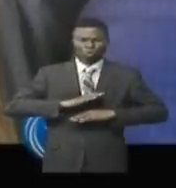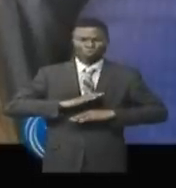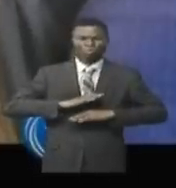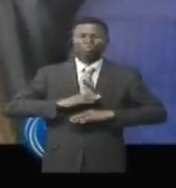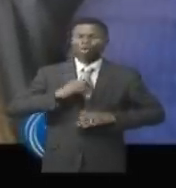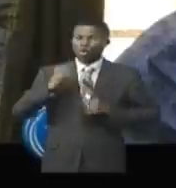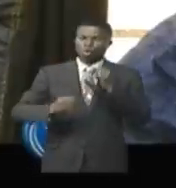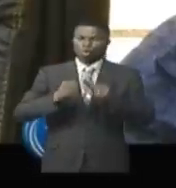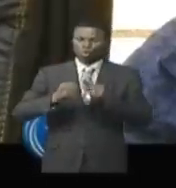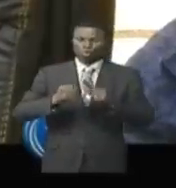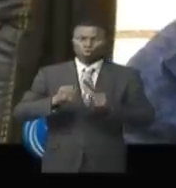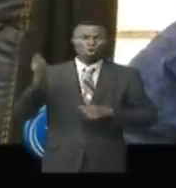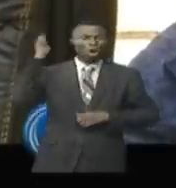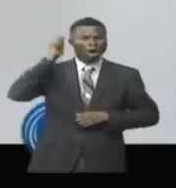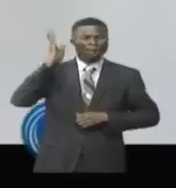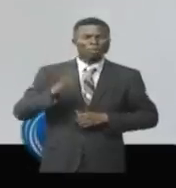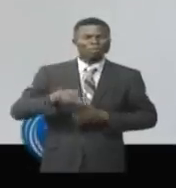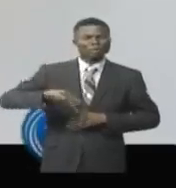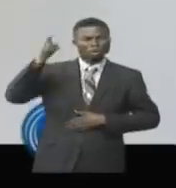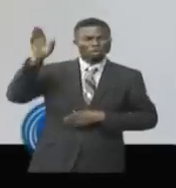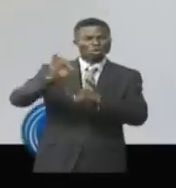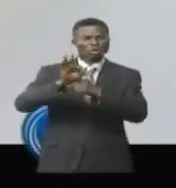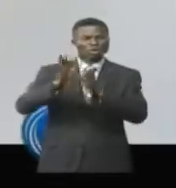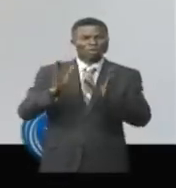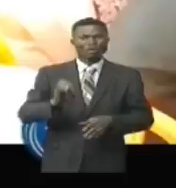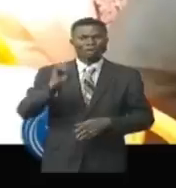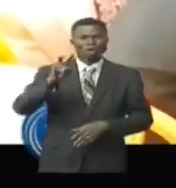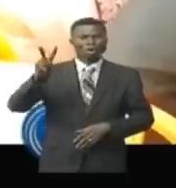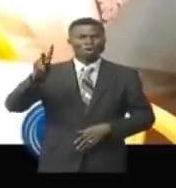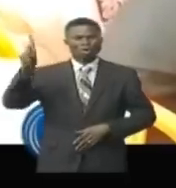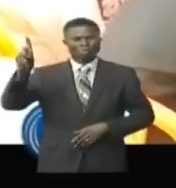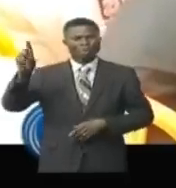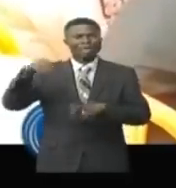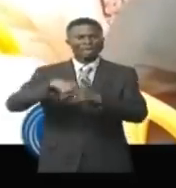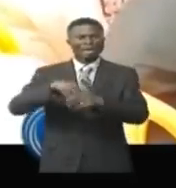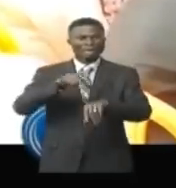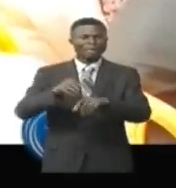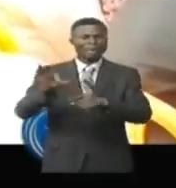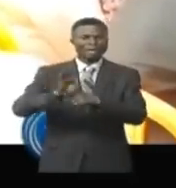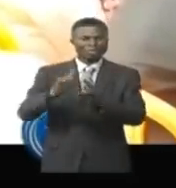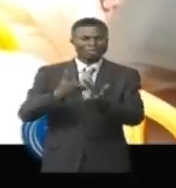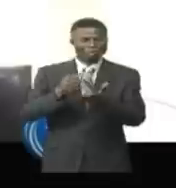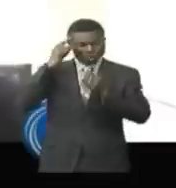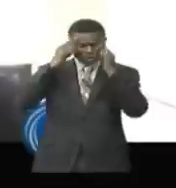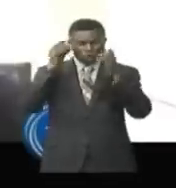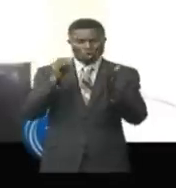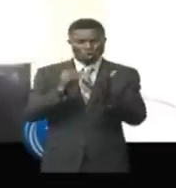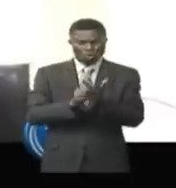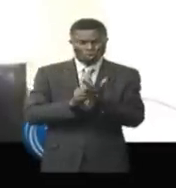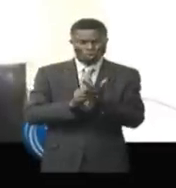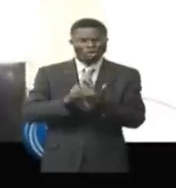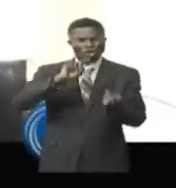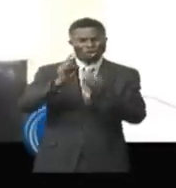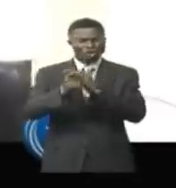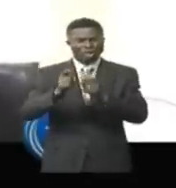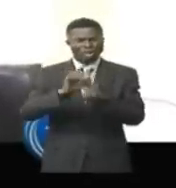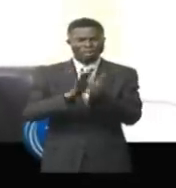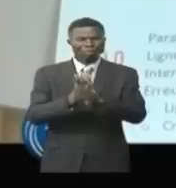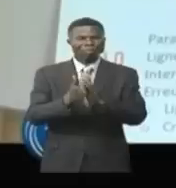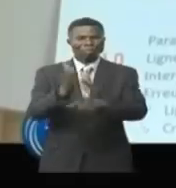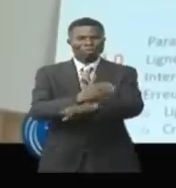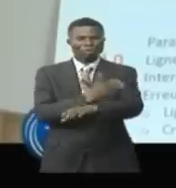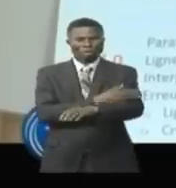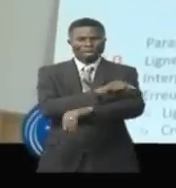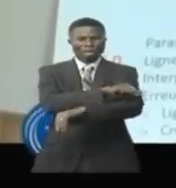de ces cadres des différentes directions de l'OVD durant la formation. Notre souci, c'est de pouvoir améliorer la